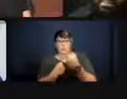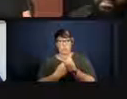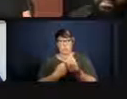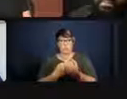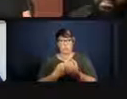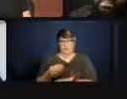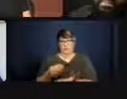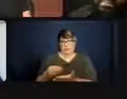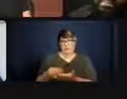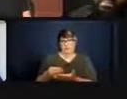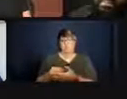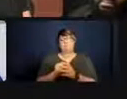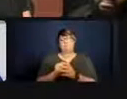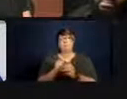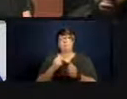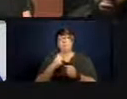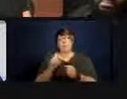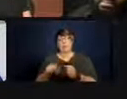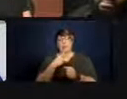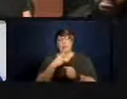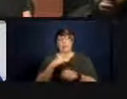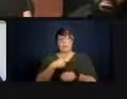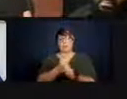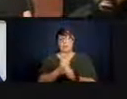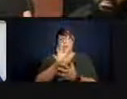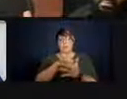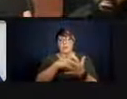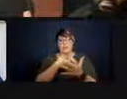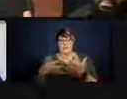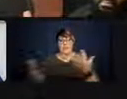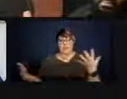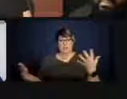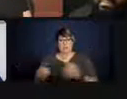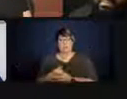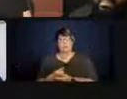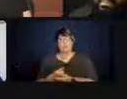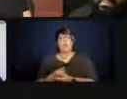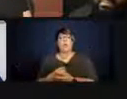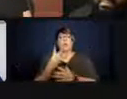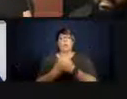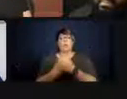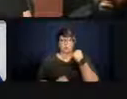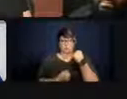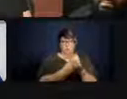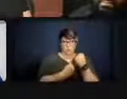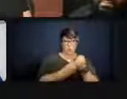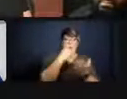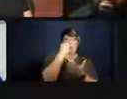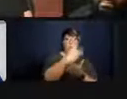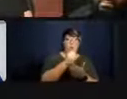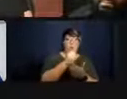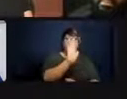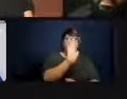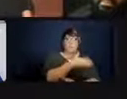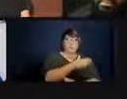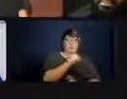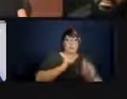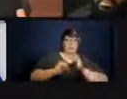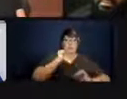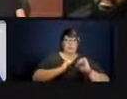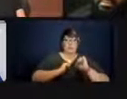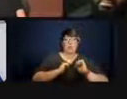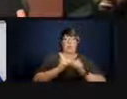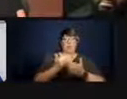المقاطعة. وأيضا من المهم أن ننظر إلى المسائل المتعلقة بالفنون